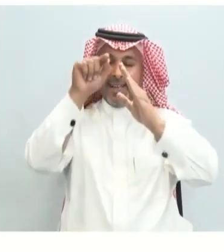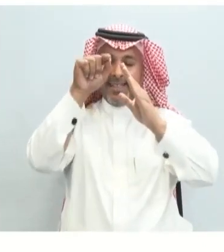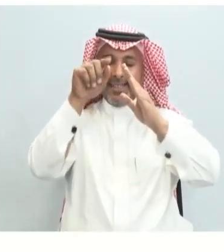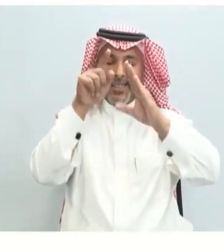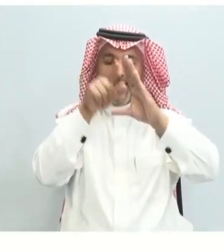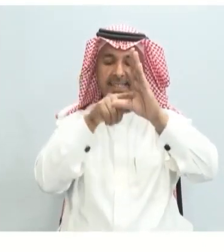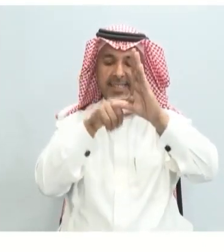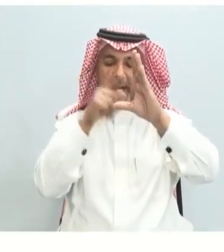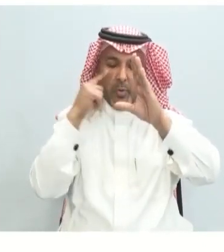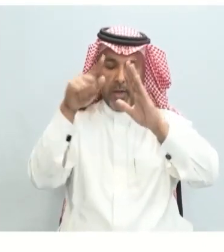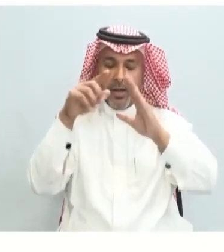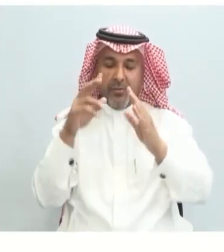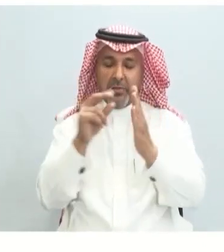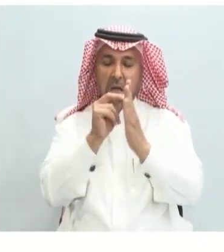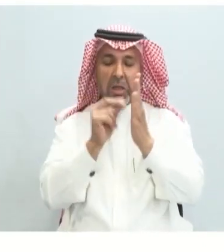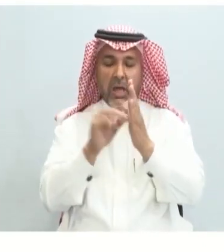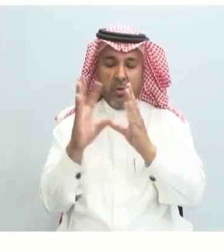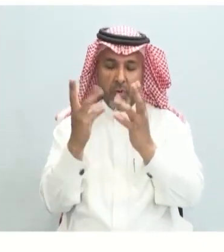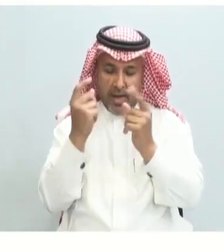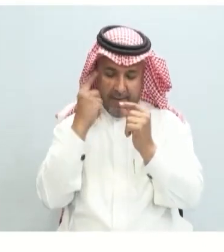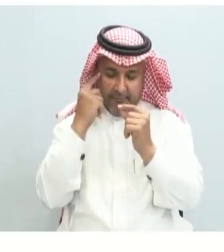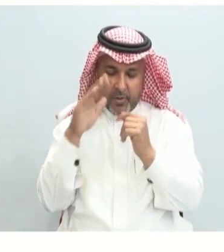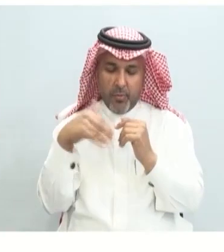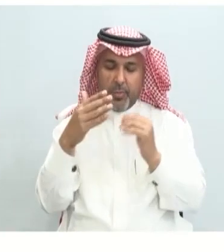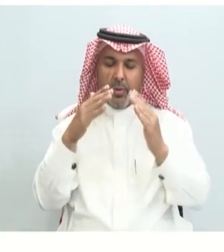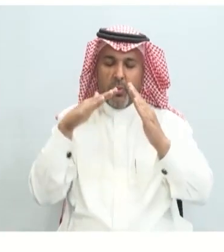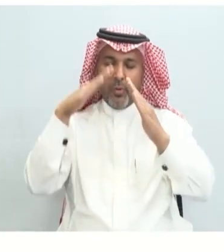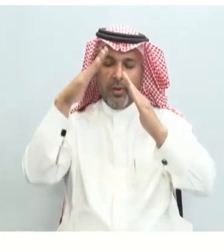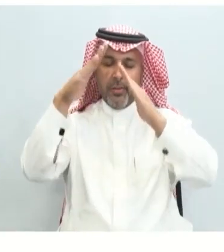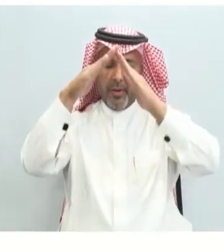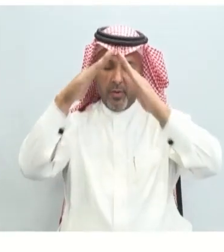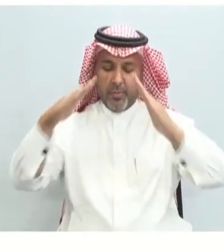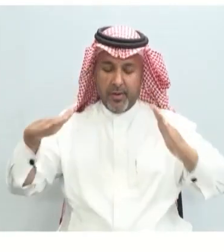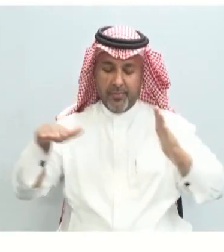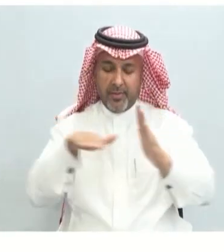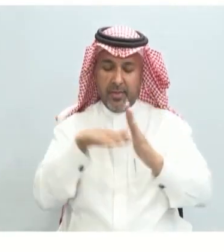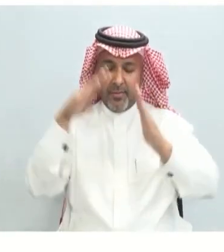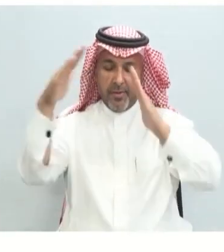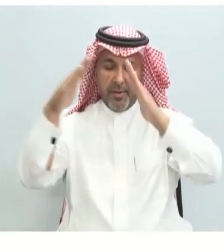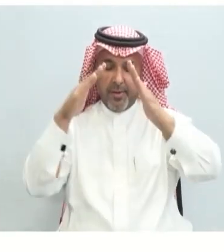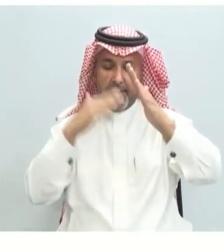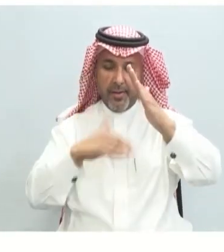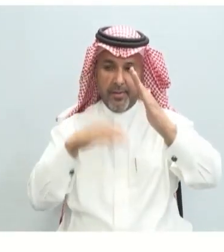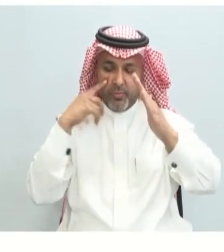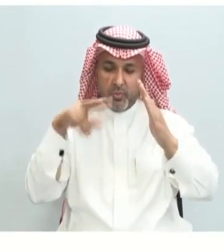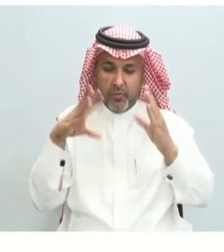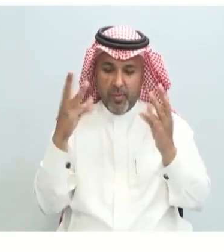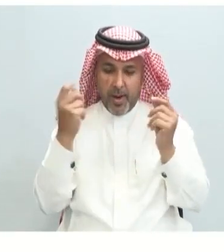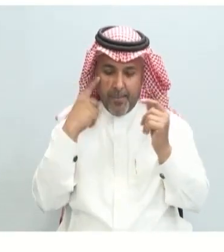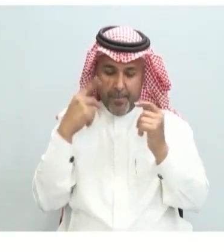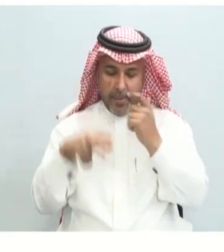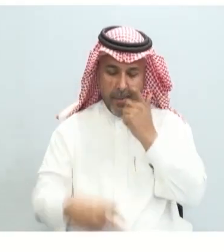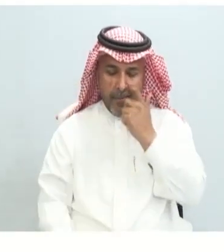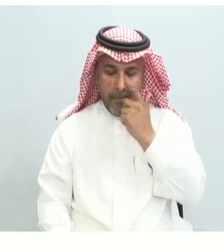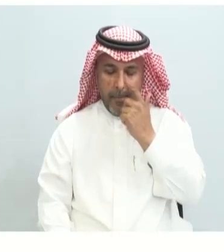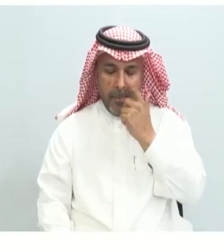قانون الجيوب التمام اذا اعطاك اطوال الاضلاع الثلاثه واليوم ان شاء الله ناخذ امثله من واقع الحياه نبغى نتذكر